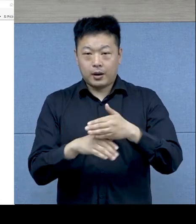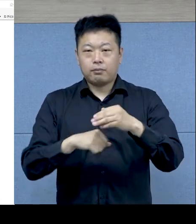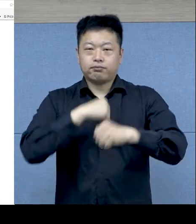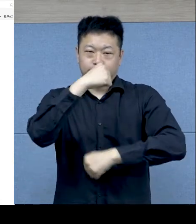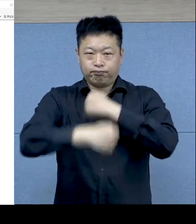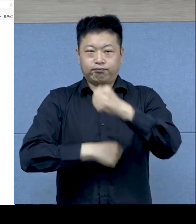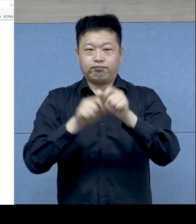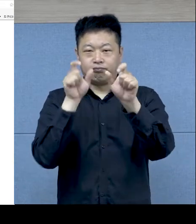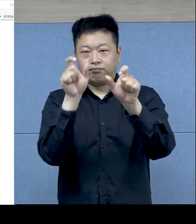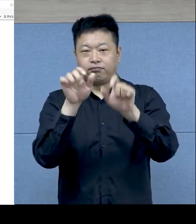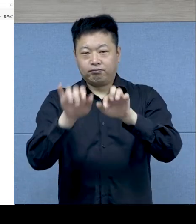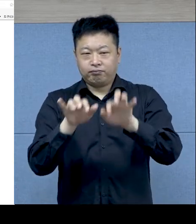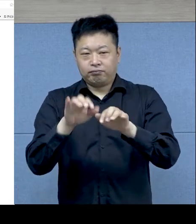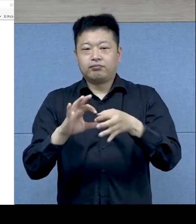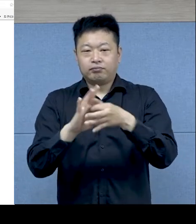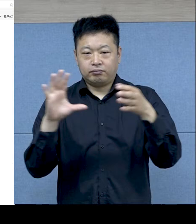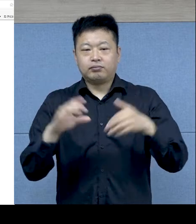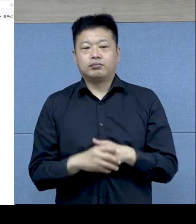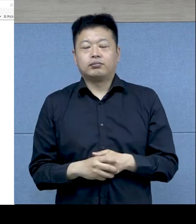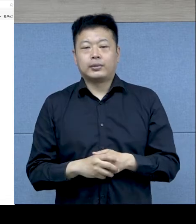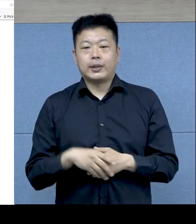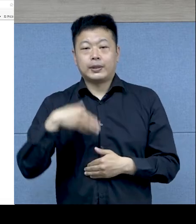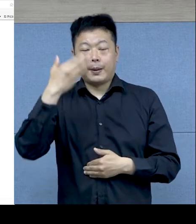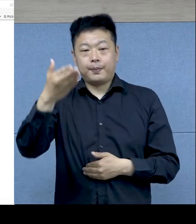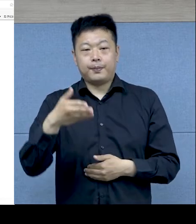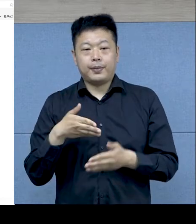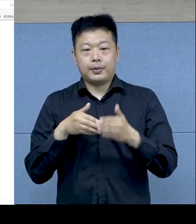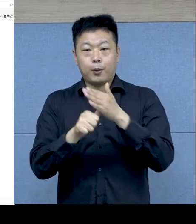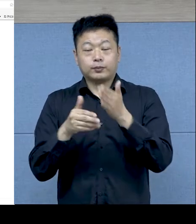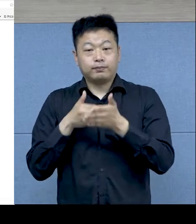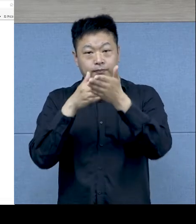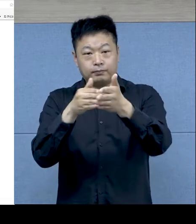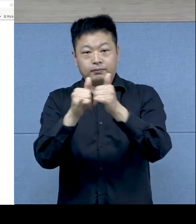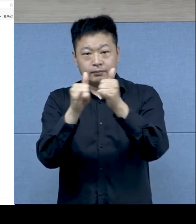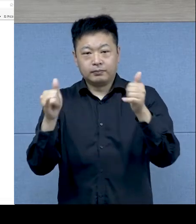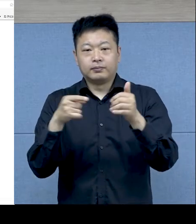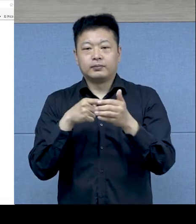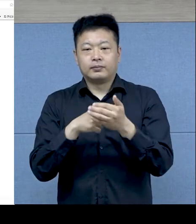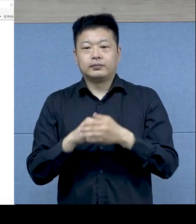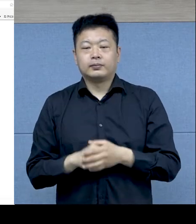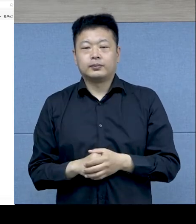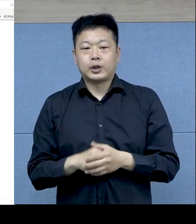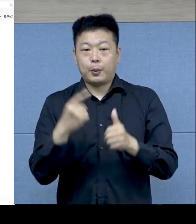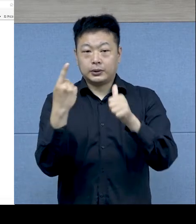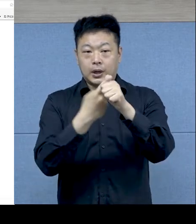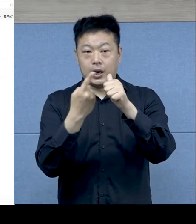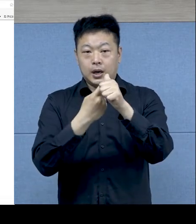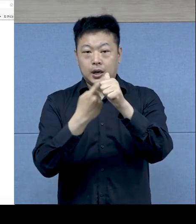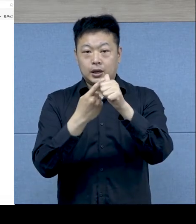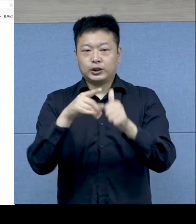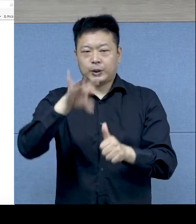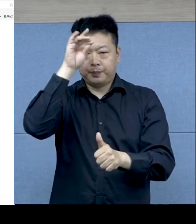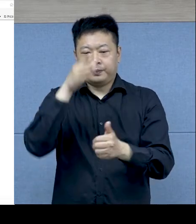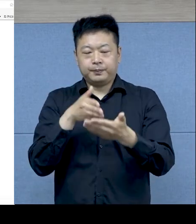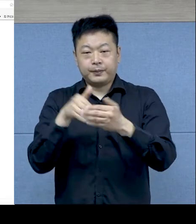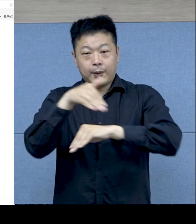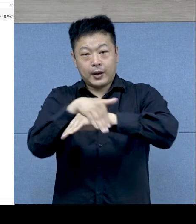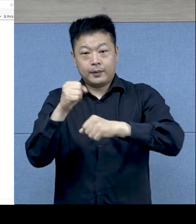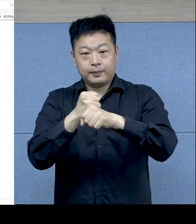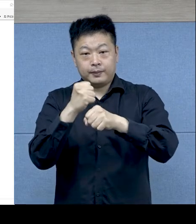나머지는 적지 않으셔도 되고요. 이제 대표자 정보로 넘어가 보도록 하겠습니다. 대표자 정보에는 대표 제안자